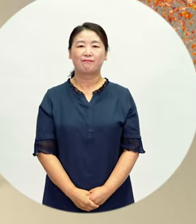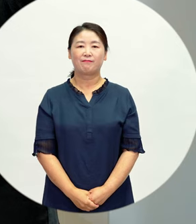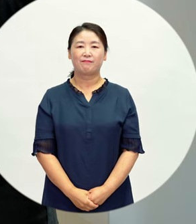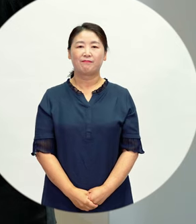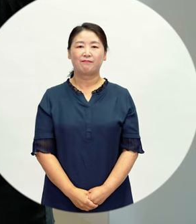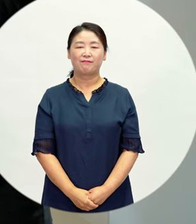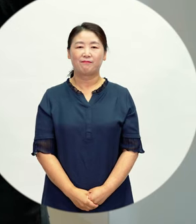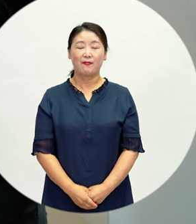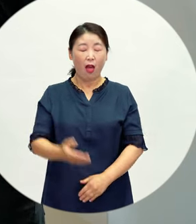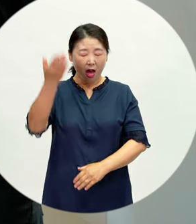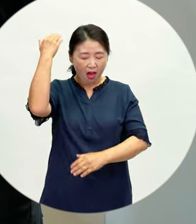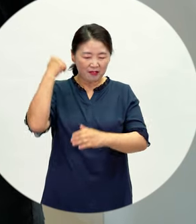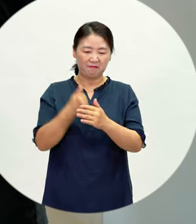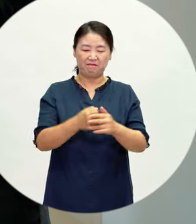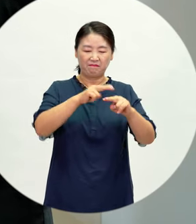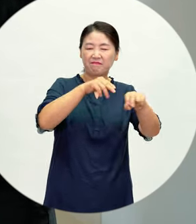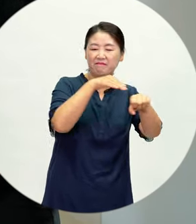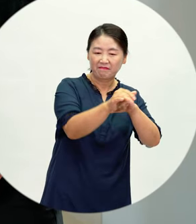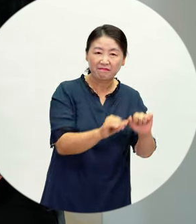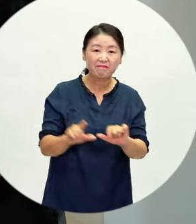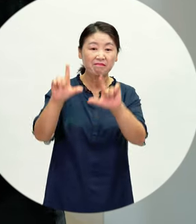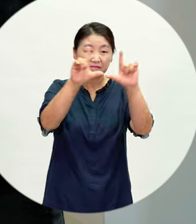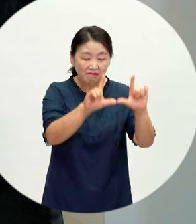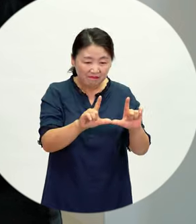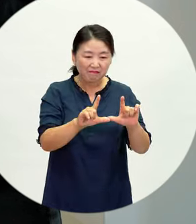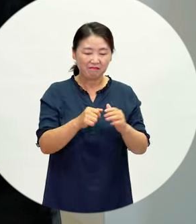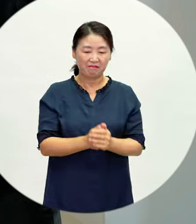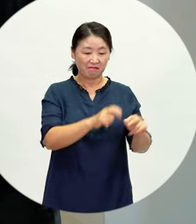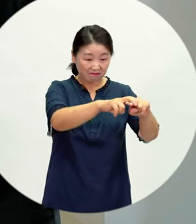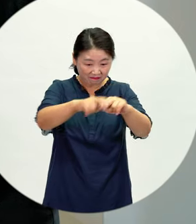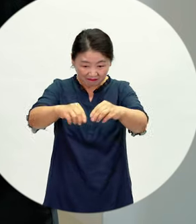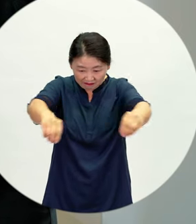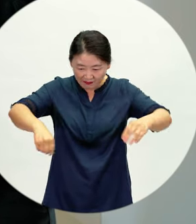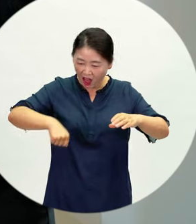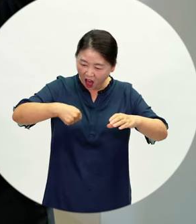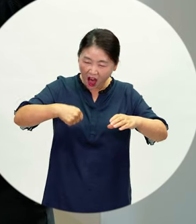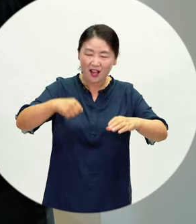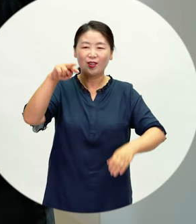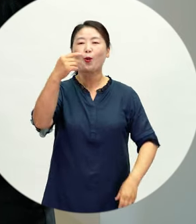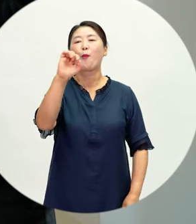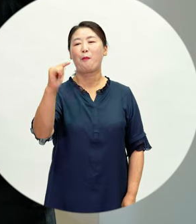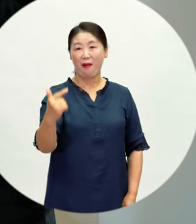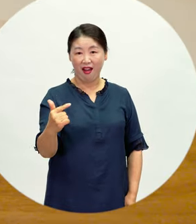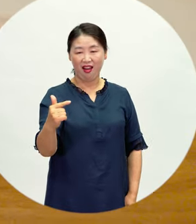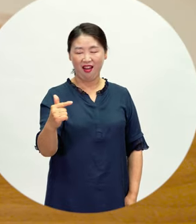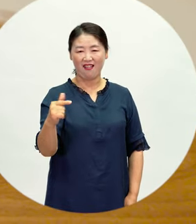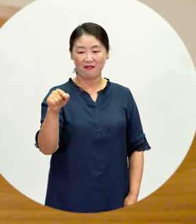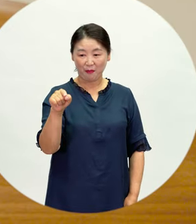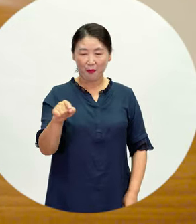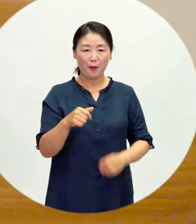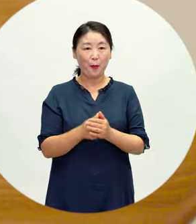전통 좌식 생활이었던 우리 생활 속에서는 소반을 빼놓고서는 얘기하기 어려웠는데요. 그런 소반을